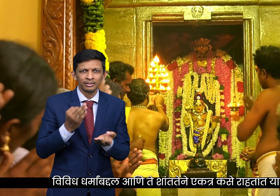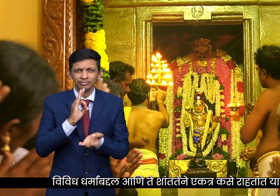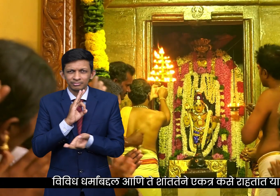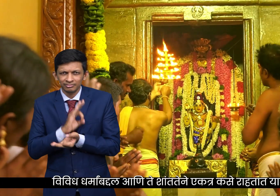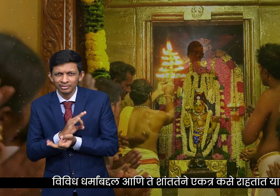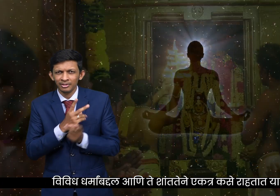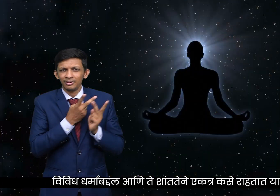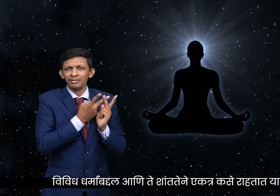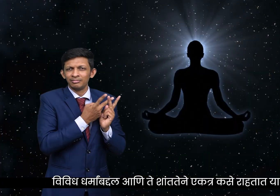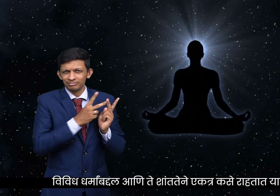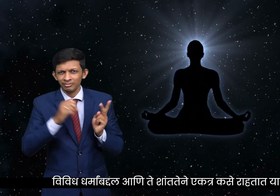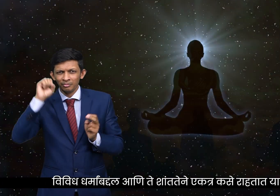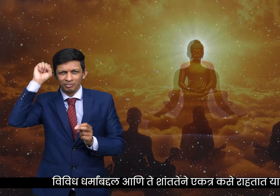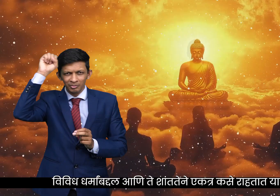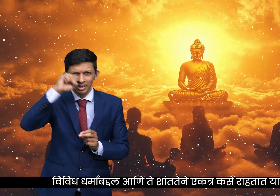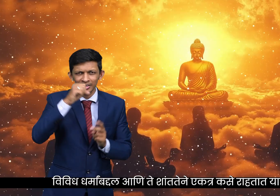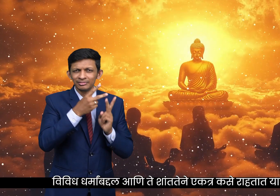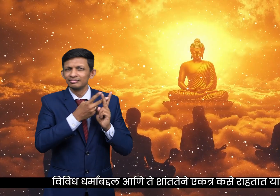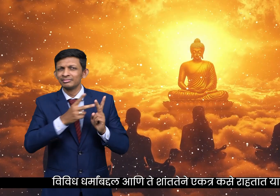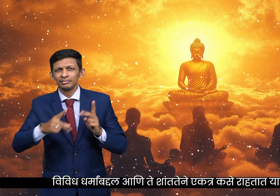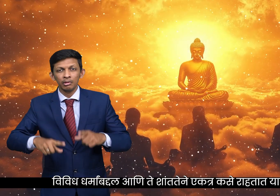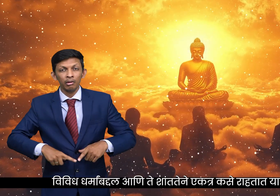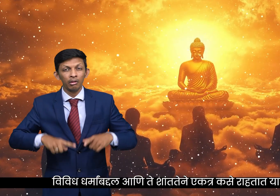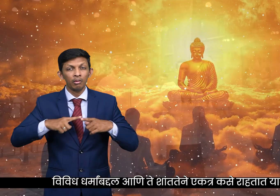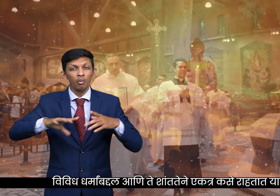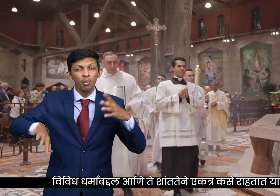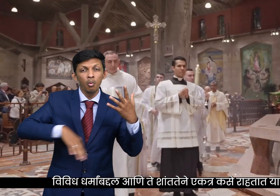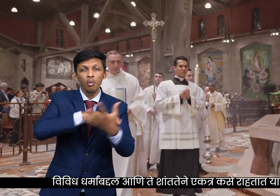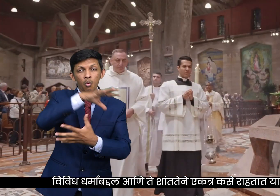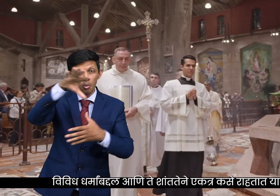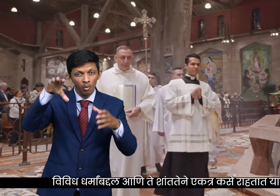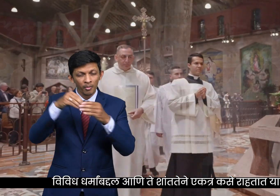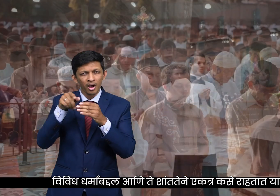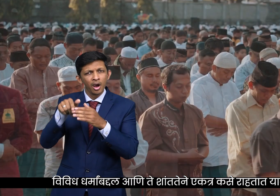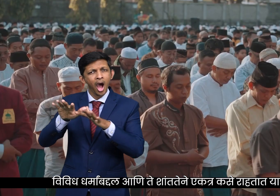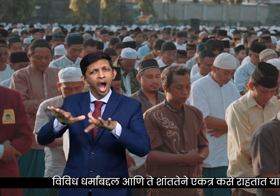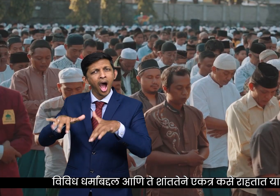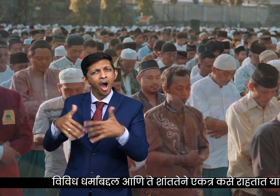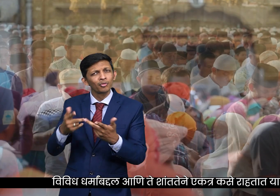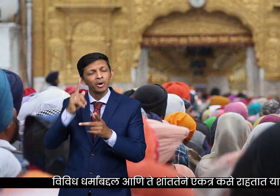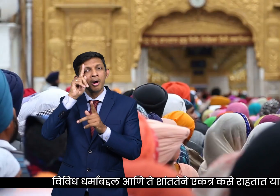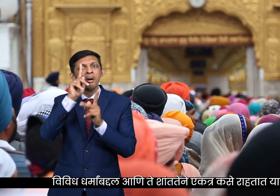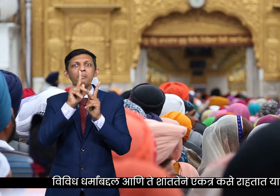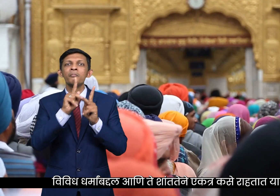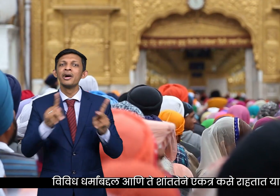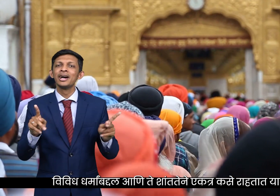विविध धर्मांबद्दल आणि ते शांततेत एकत्र कसे राहतात याबद्दल शिकलात.